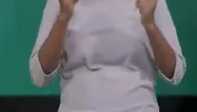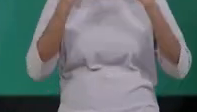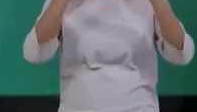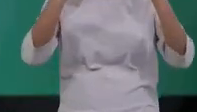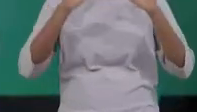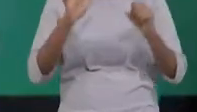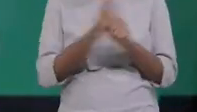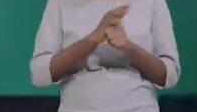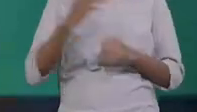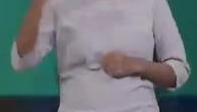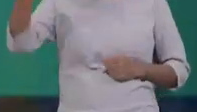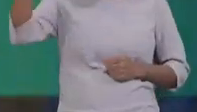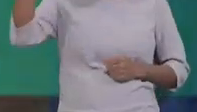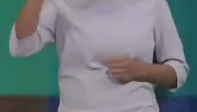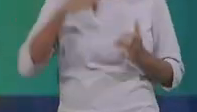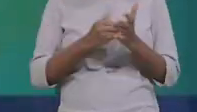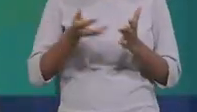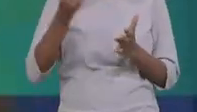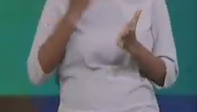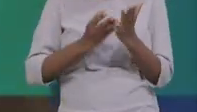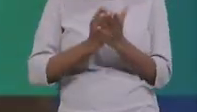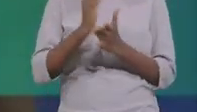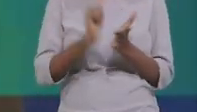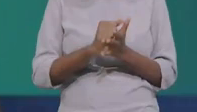Rappelez-vous de la grâce merveilleuse.